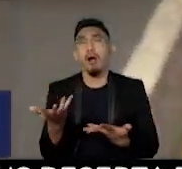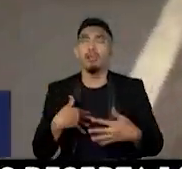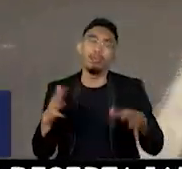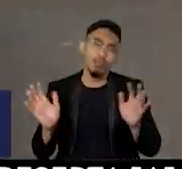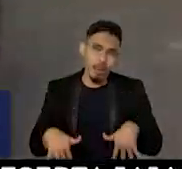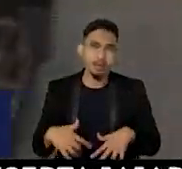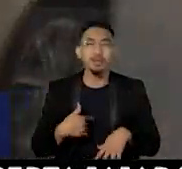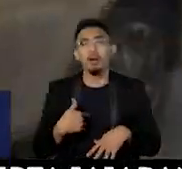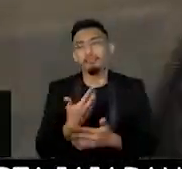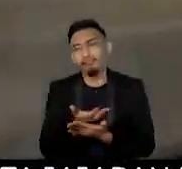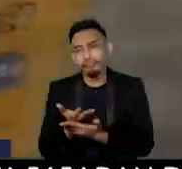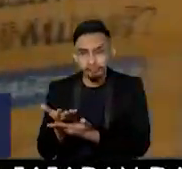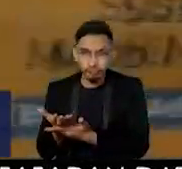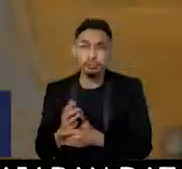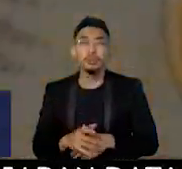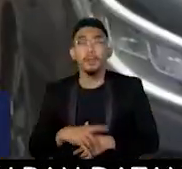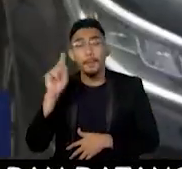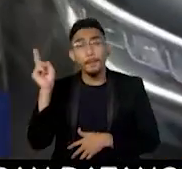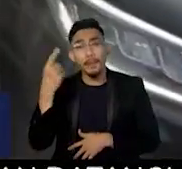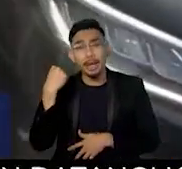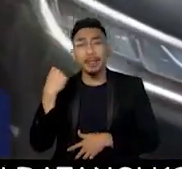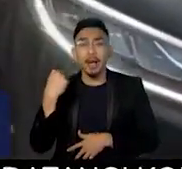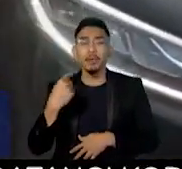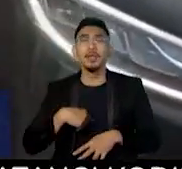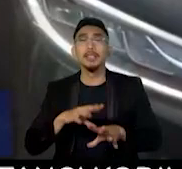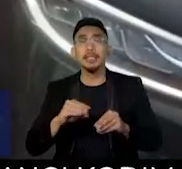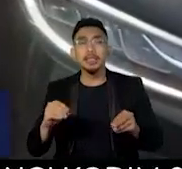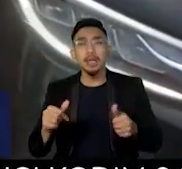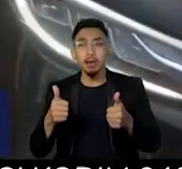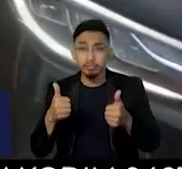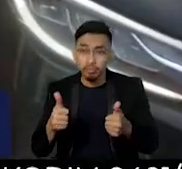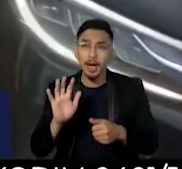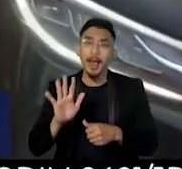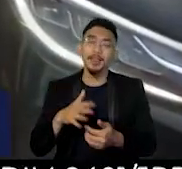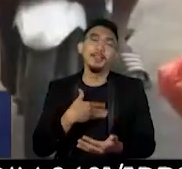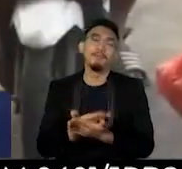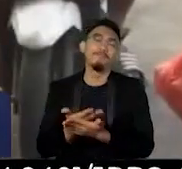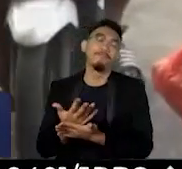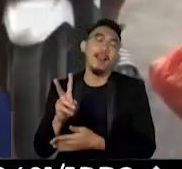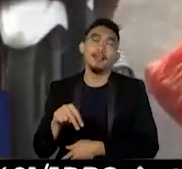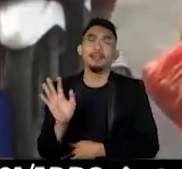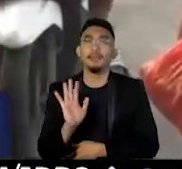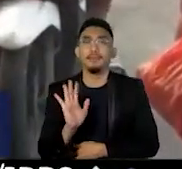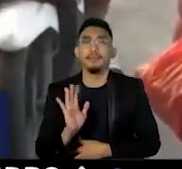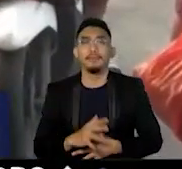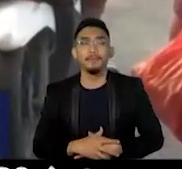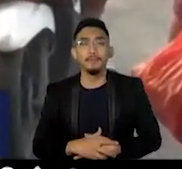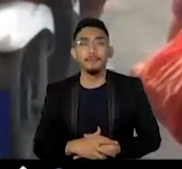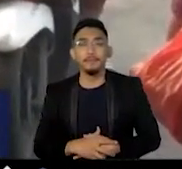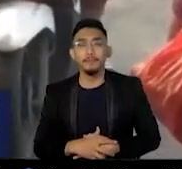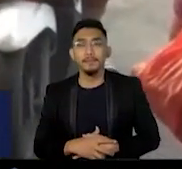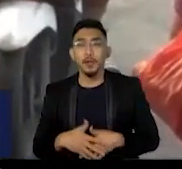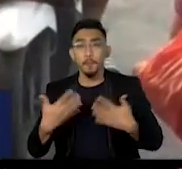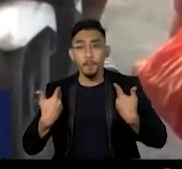Mereka berharap pemerintah bisa menyediakan lapangan pekerjaan yang layak agar mereka tak perlu lagi mencari uang di jalanan. Sebelumnya keberadaan manusia silver